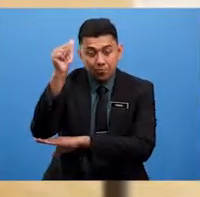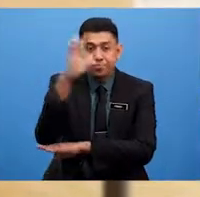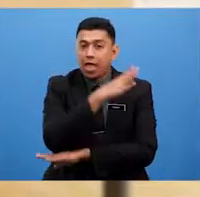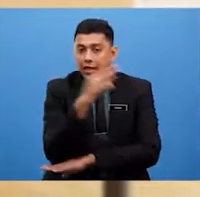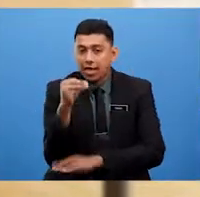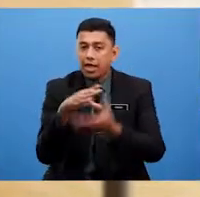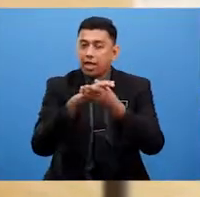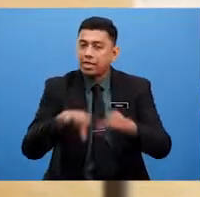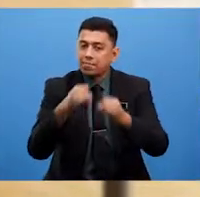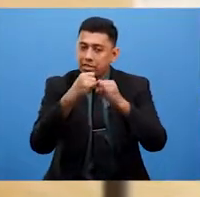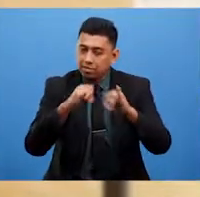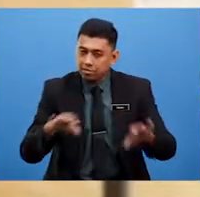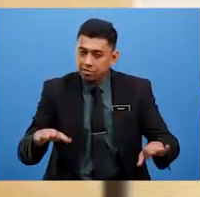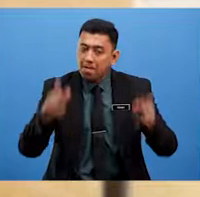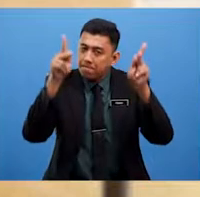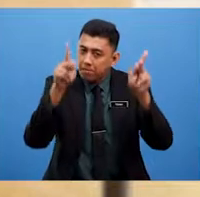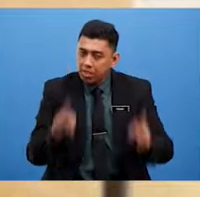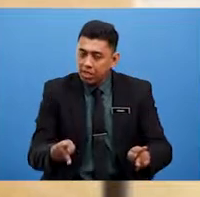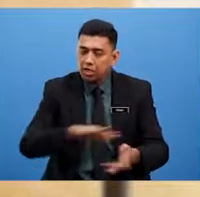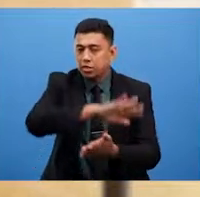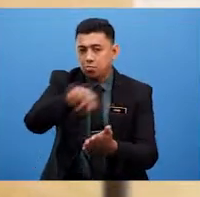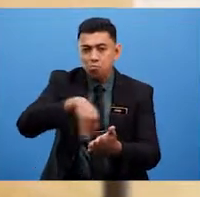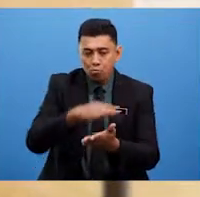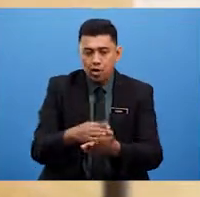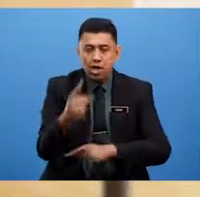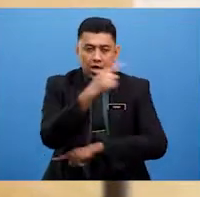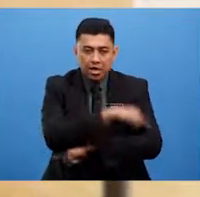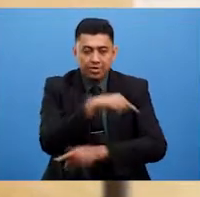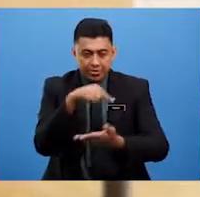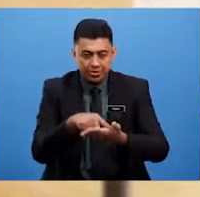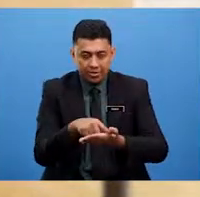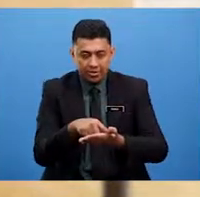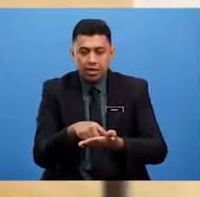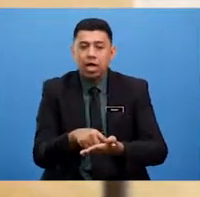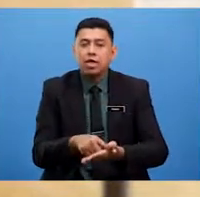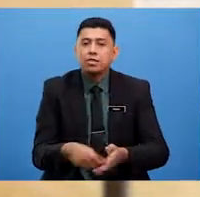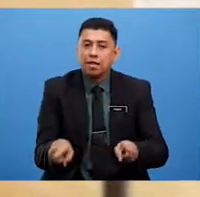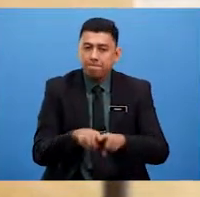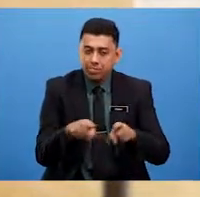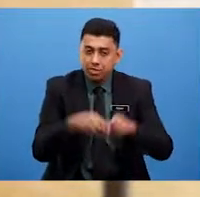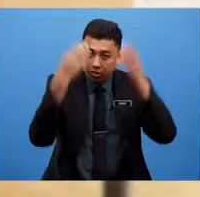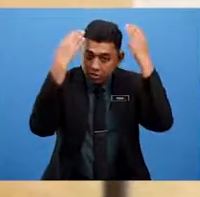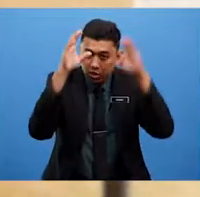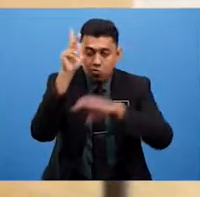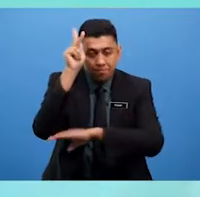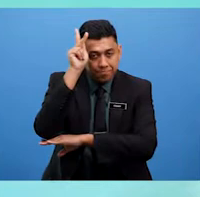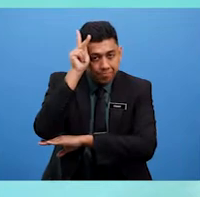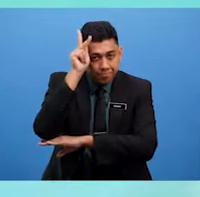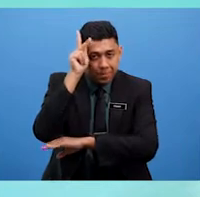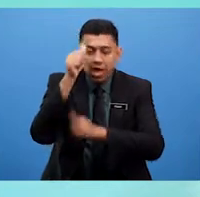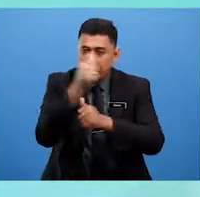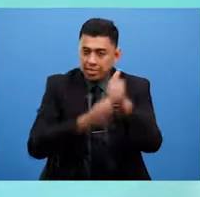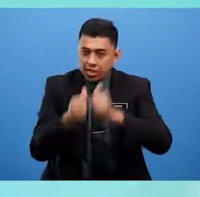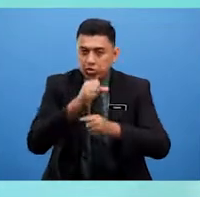Assalamualaikum dan selamat sejahtera pelajar-pelajar semua. Hari ini, pelajar-pelajar bersama saya, Cikgu Kubai bagi mata pelajaran Sains